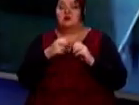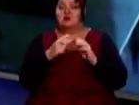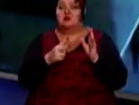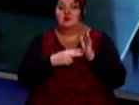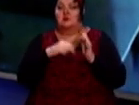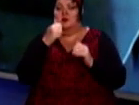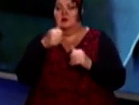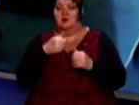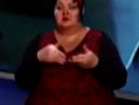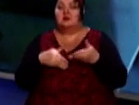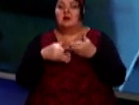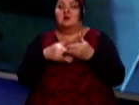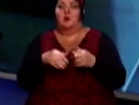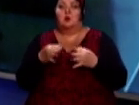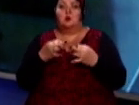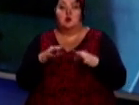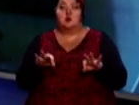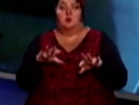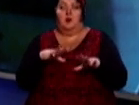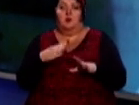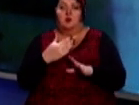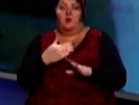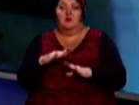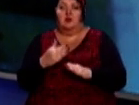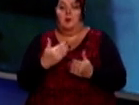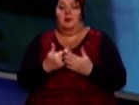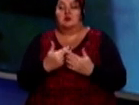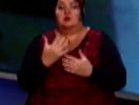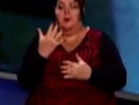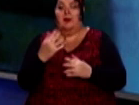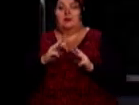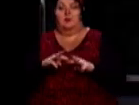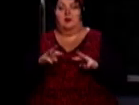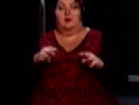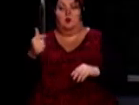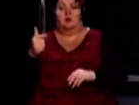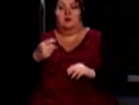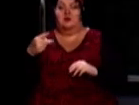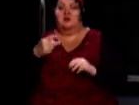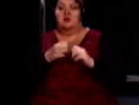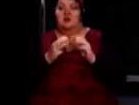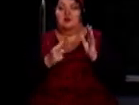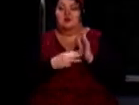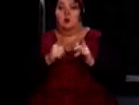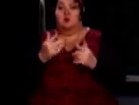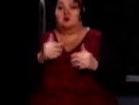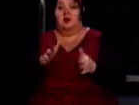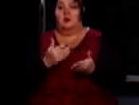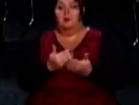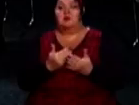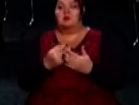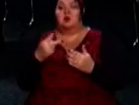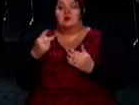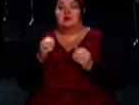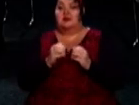на засоби доступності в області було виділено близько 5 мільйонів гривень. В 2018 вже близько 10 мільйонів. А